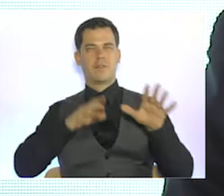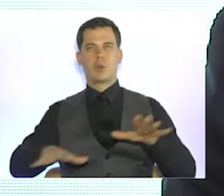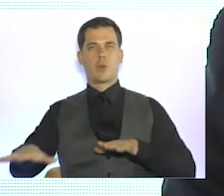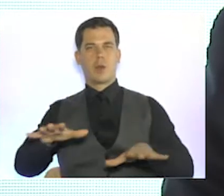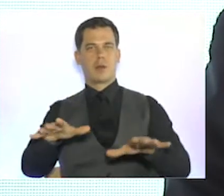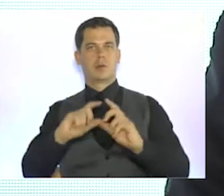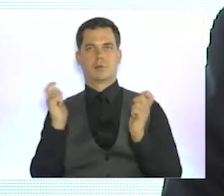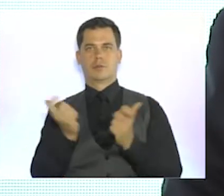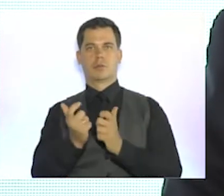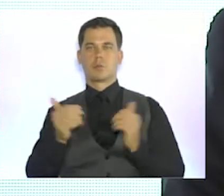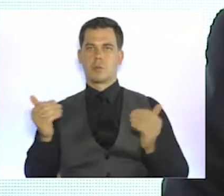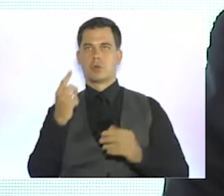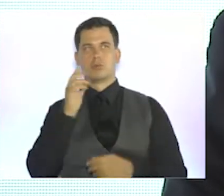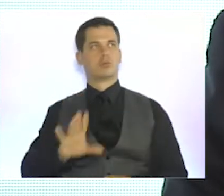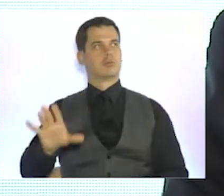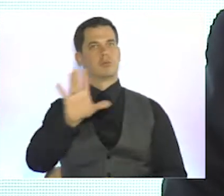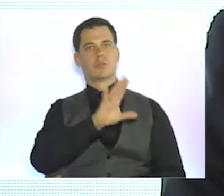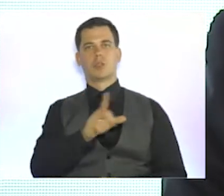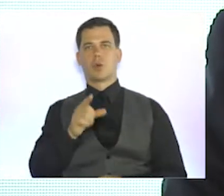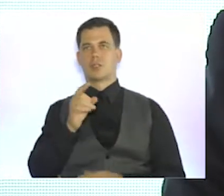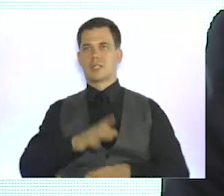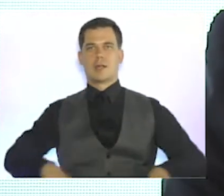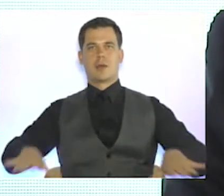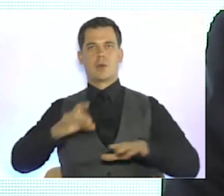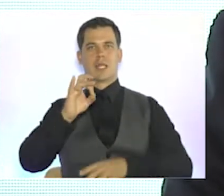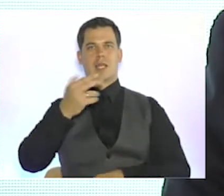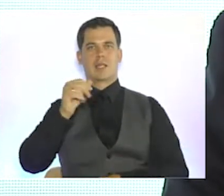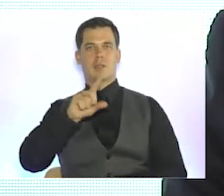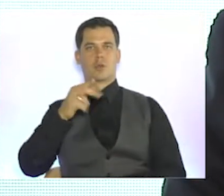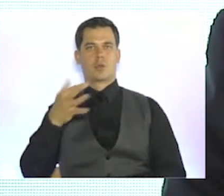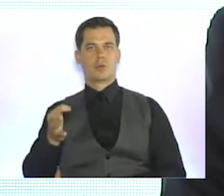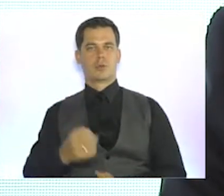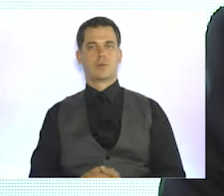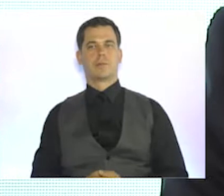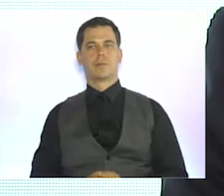pokazuje wnętrze tak naprawdę grodu w Gnieźnie, który tam